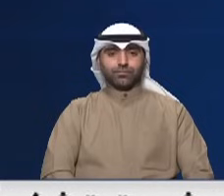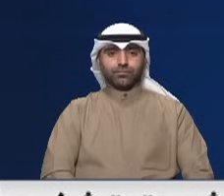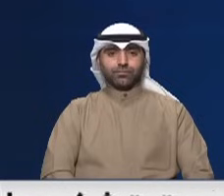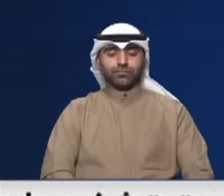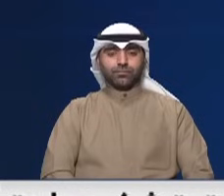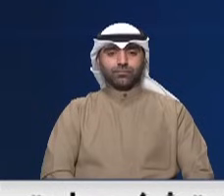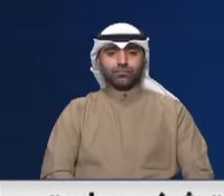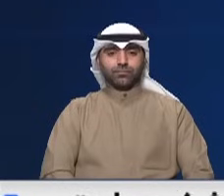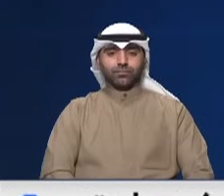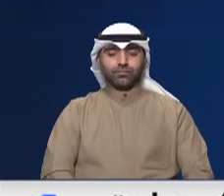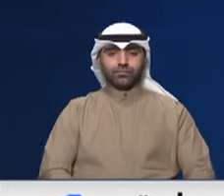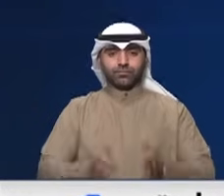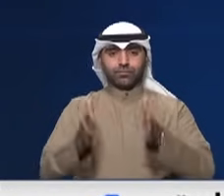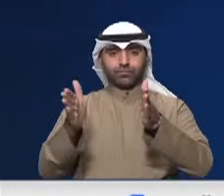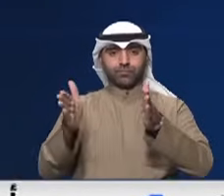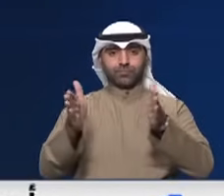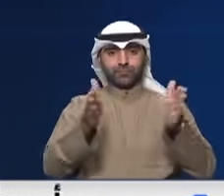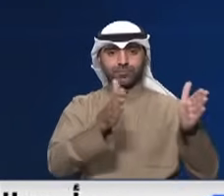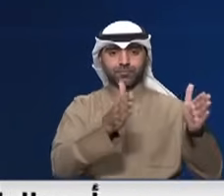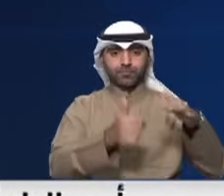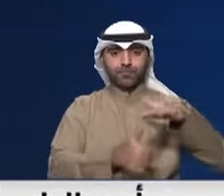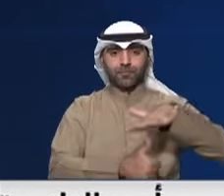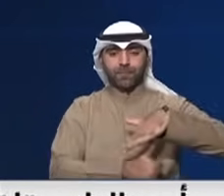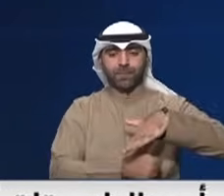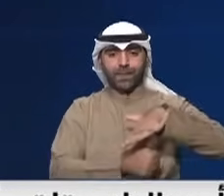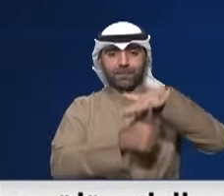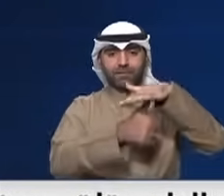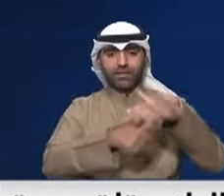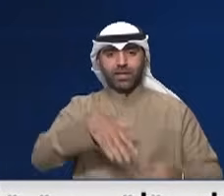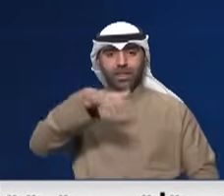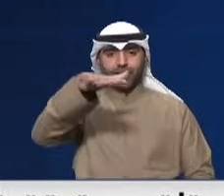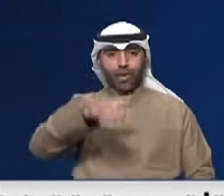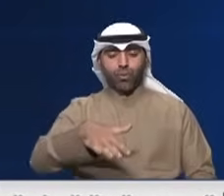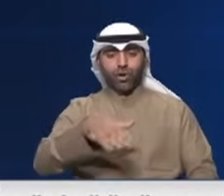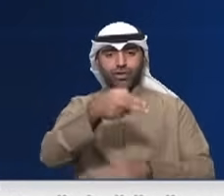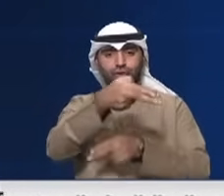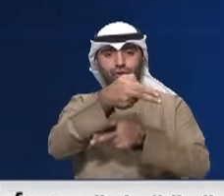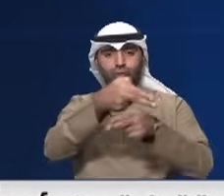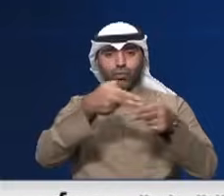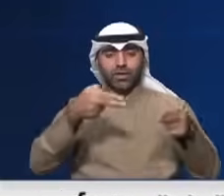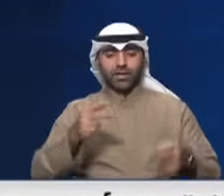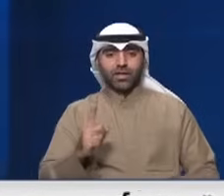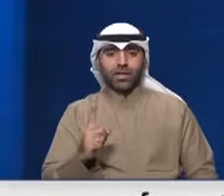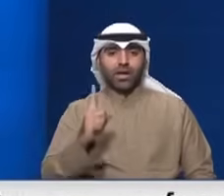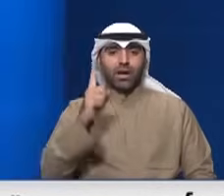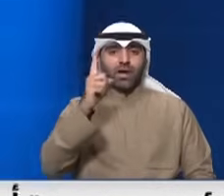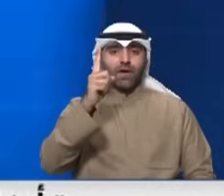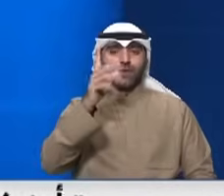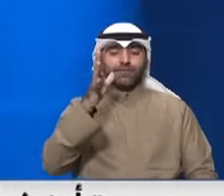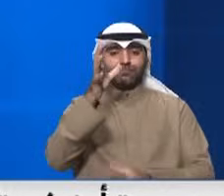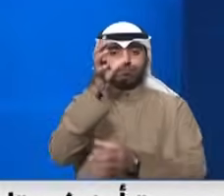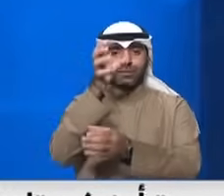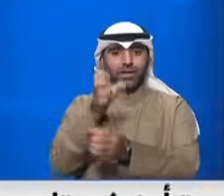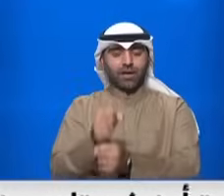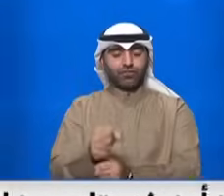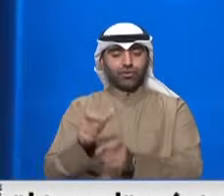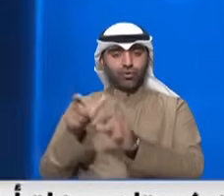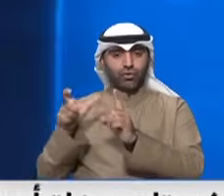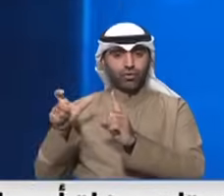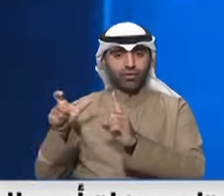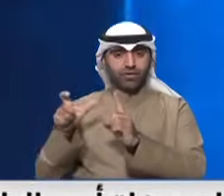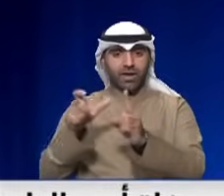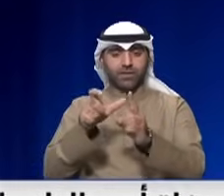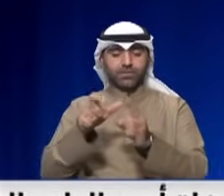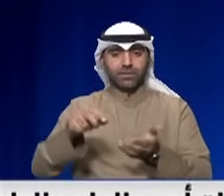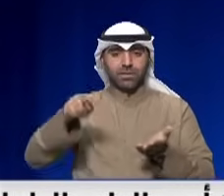العافيه تلقى حضره صاحب السمو امير البلاد الشيخ مشعل الاحمد الجابر الصباح حفظه الله ورعاه رساله